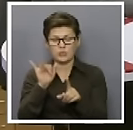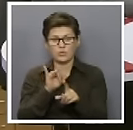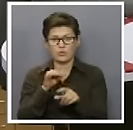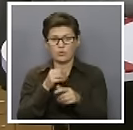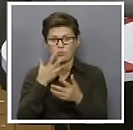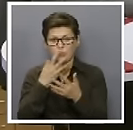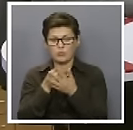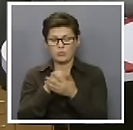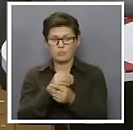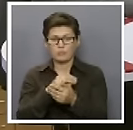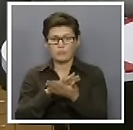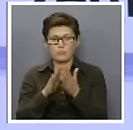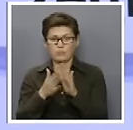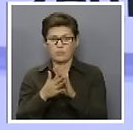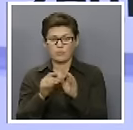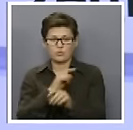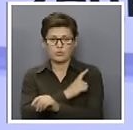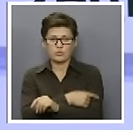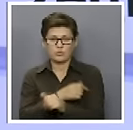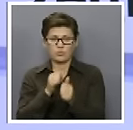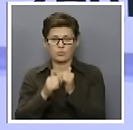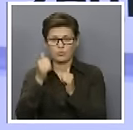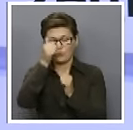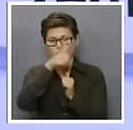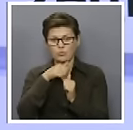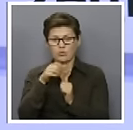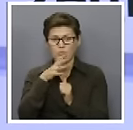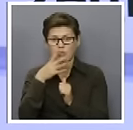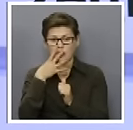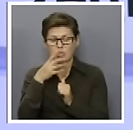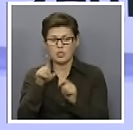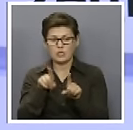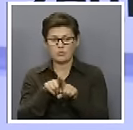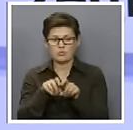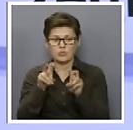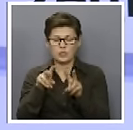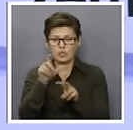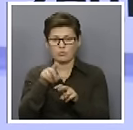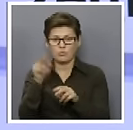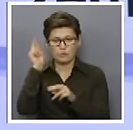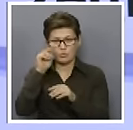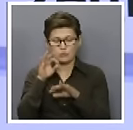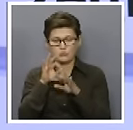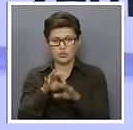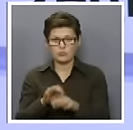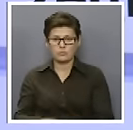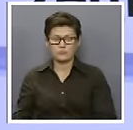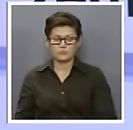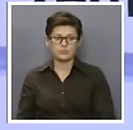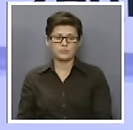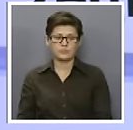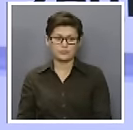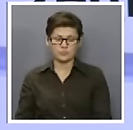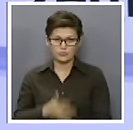өзінің позициясын күшейту мақсатында бұл жыл сайын шетелге оңтүстік мамандарын жіберіп оқытып жатыр. Көбінесе